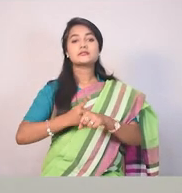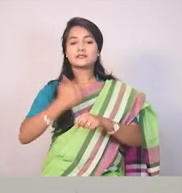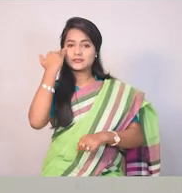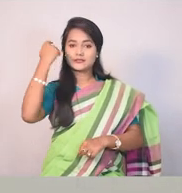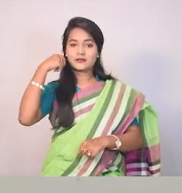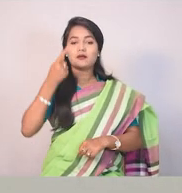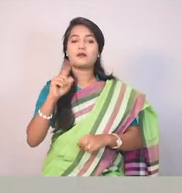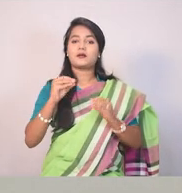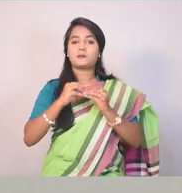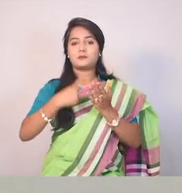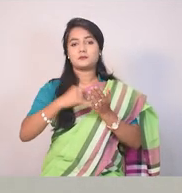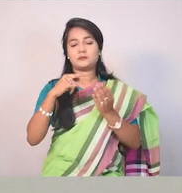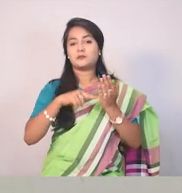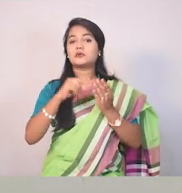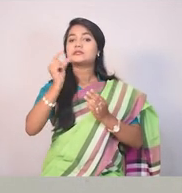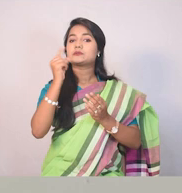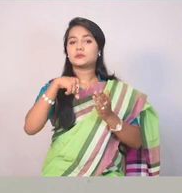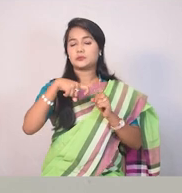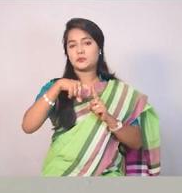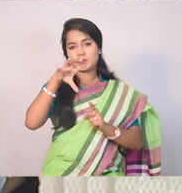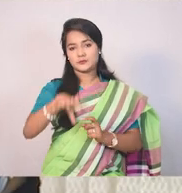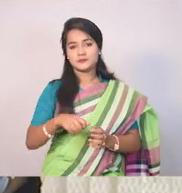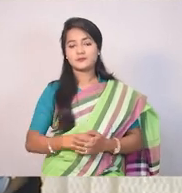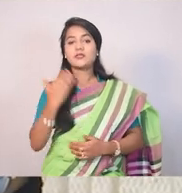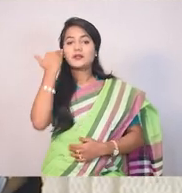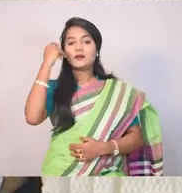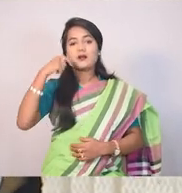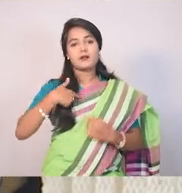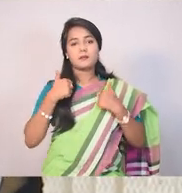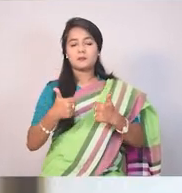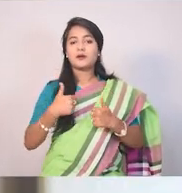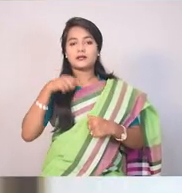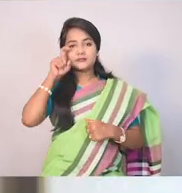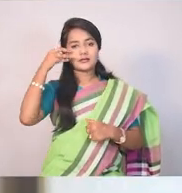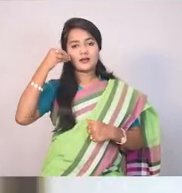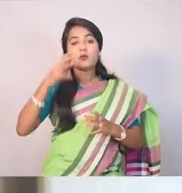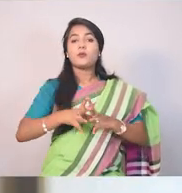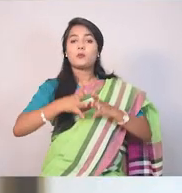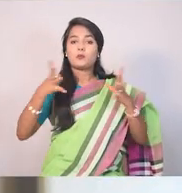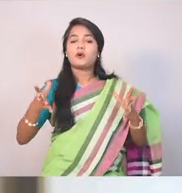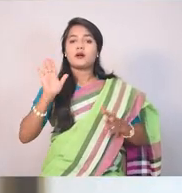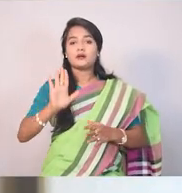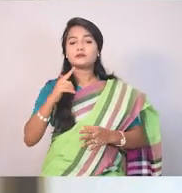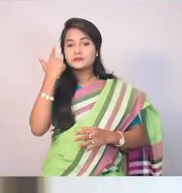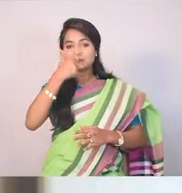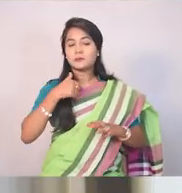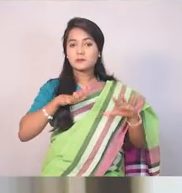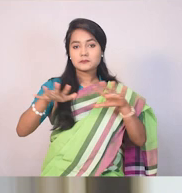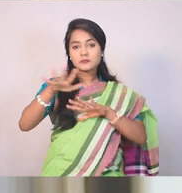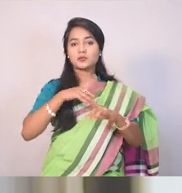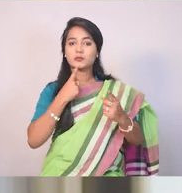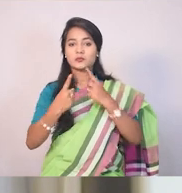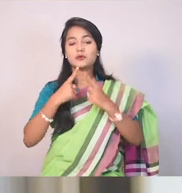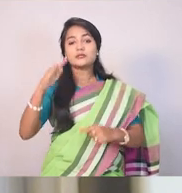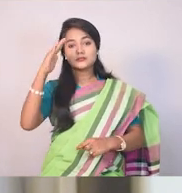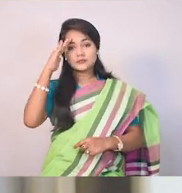সুযোগ সৃষ্টি করে দিয়েছে ঢাকা থিয়েটার এবং ব্রিটিশ কাউন্সিল। নাটক আমার কাছে খুব ভালো লাগে, ইচ্ছা অবশ্যই আছে বড় কিছু করার। সবাই আমার